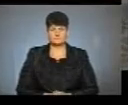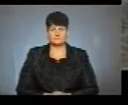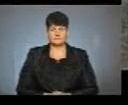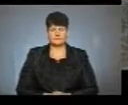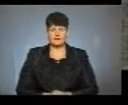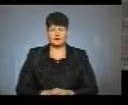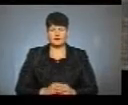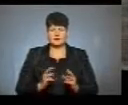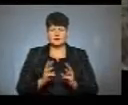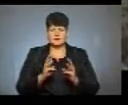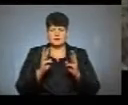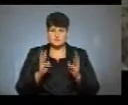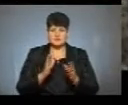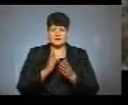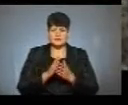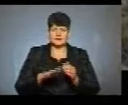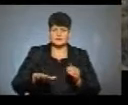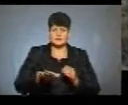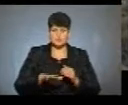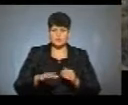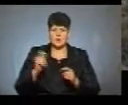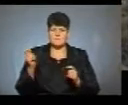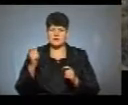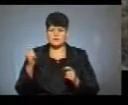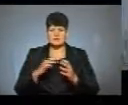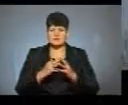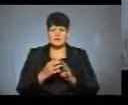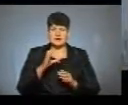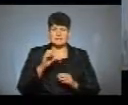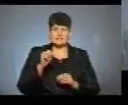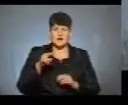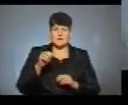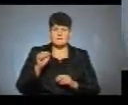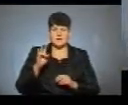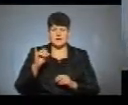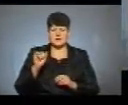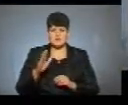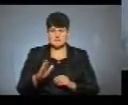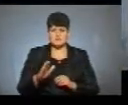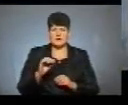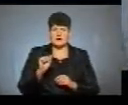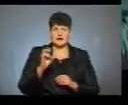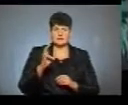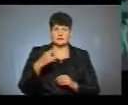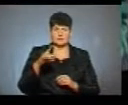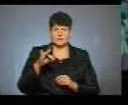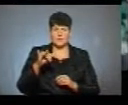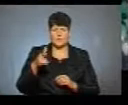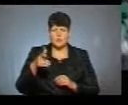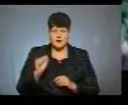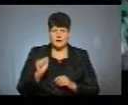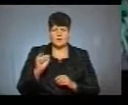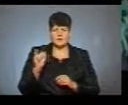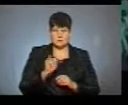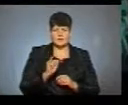Тліючі торф'яні осередки знаходяться на території пасовища між селами Сапанів, Білокриниця та Андруга. Ото цього року